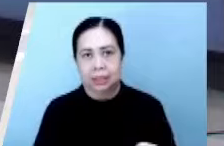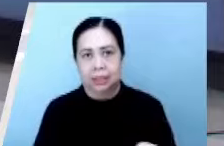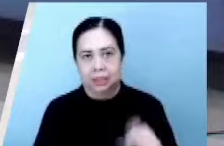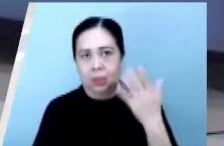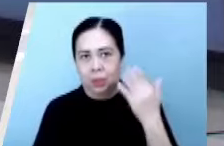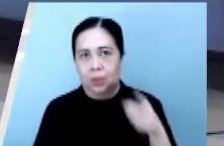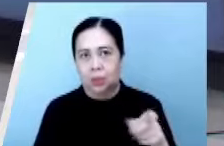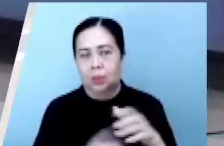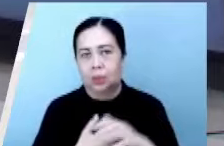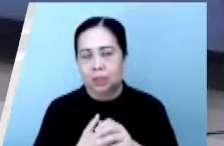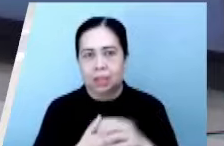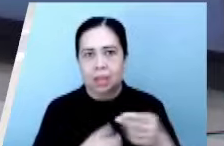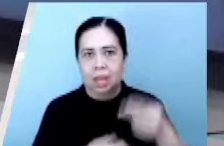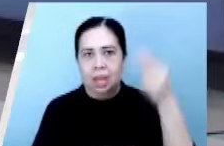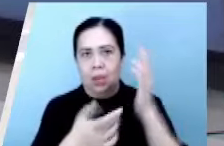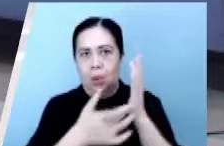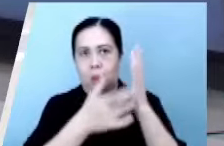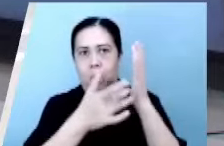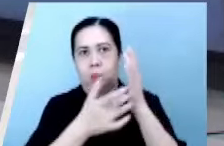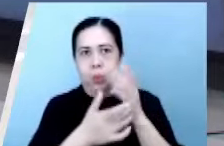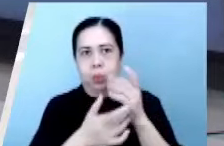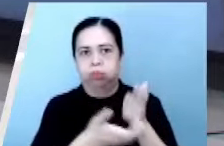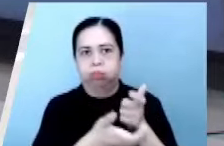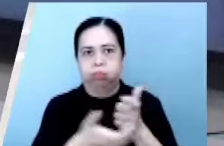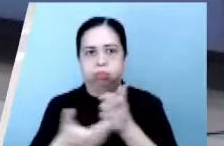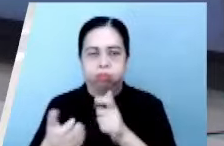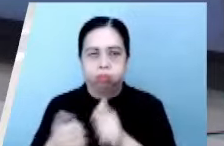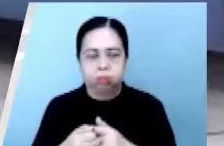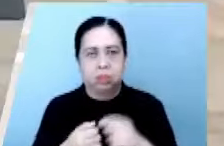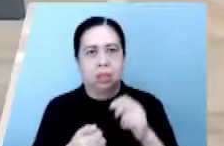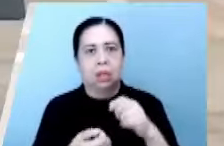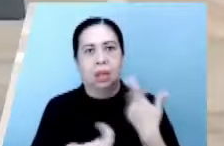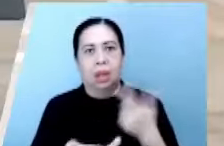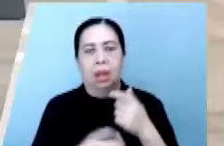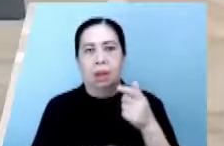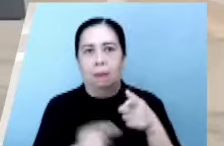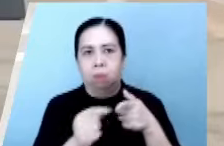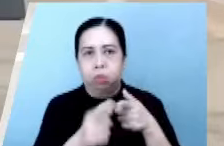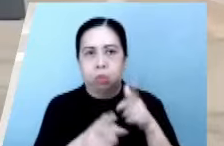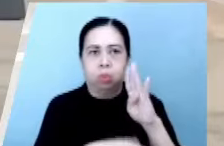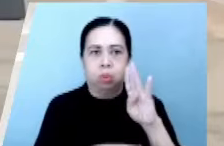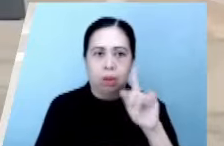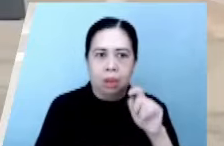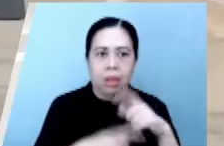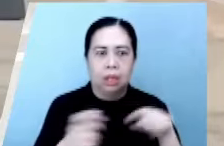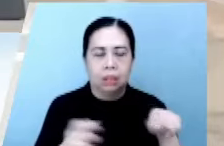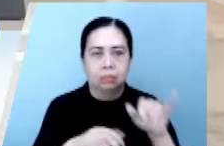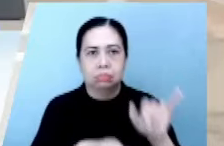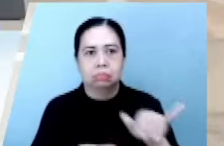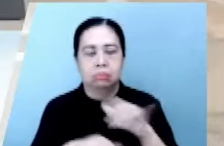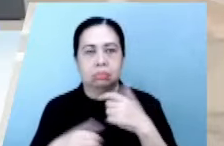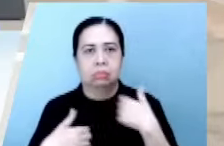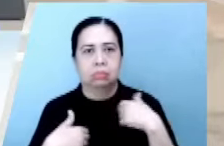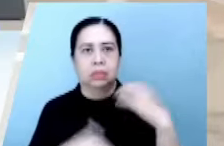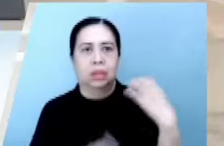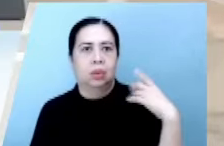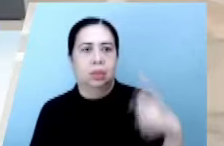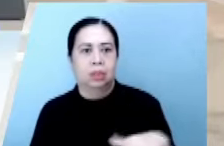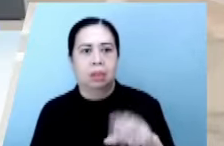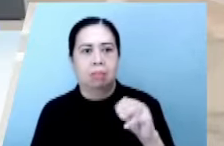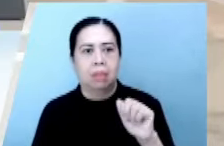ng matataas na kalibre ng mga baril, bala at granada. Apat na araw na natili sa detention cell si Councilor Maria Teresa